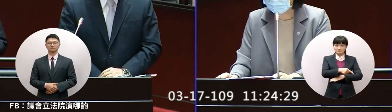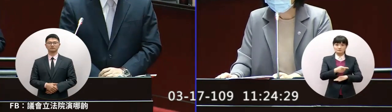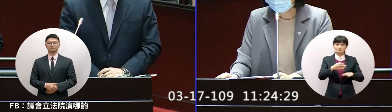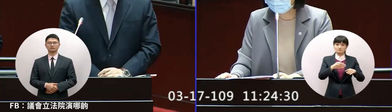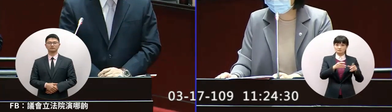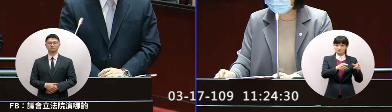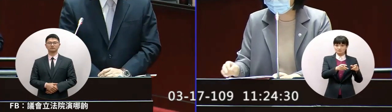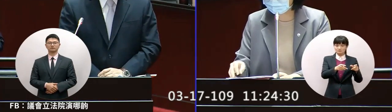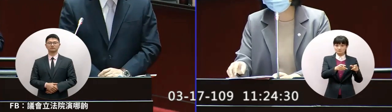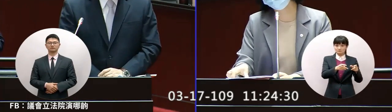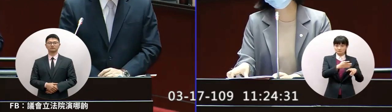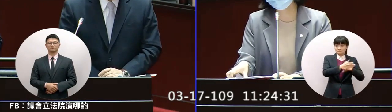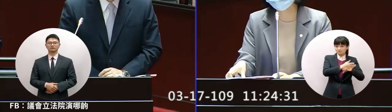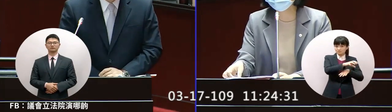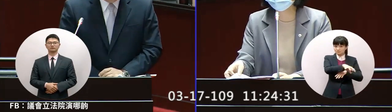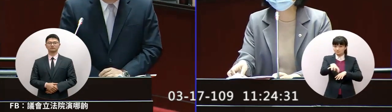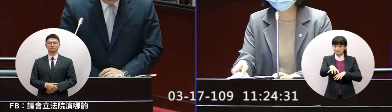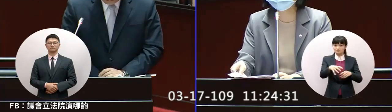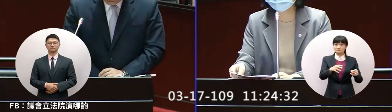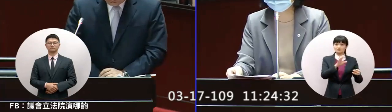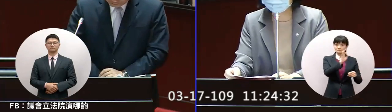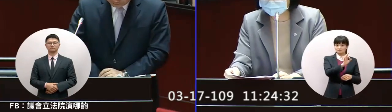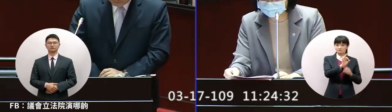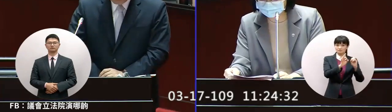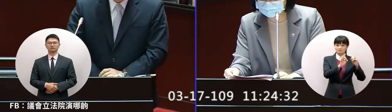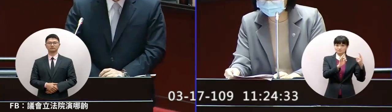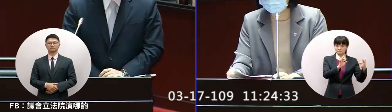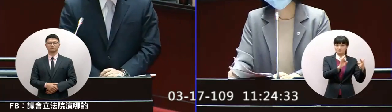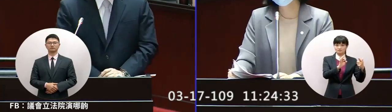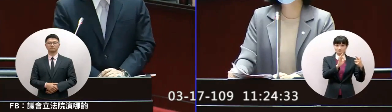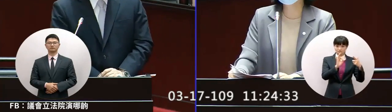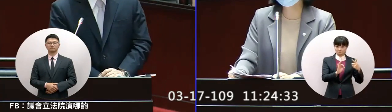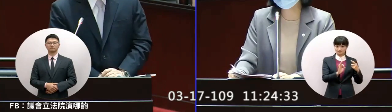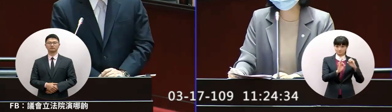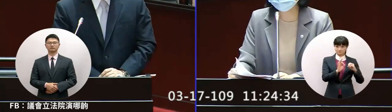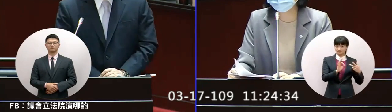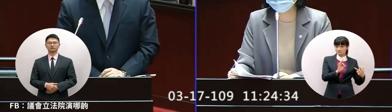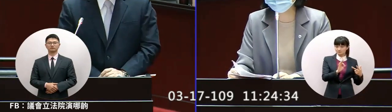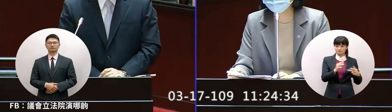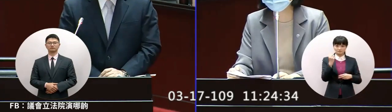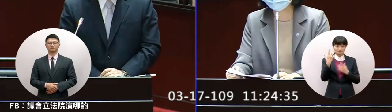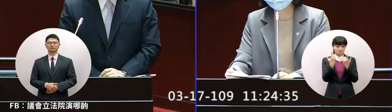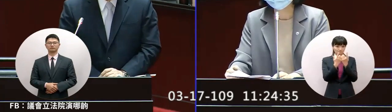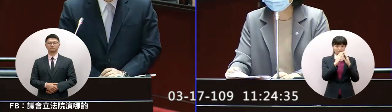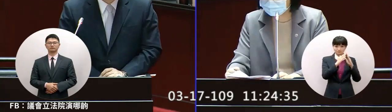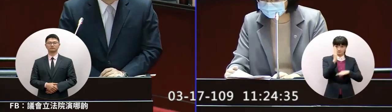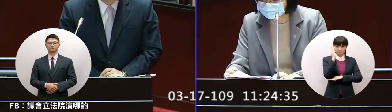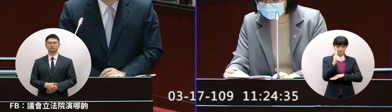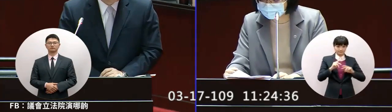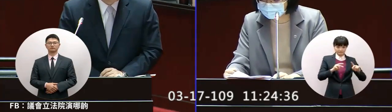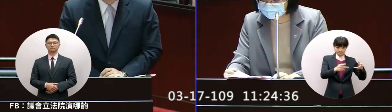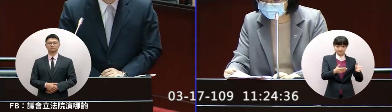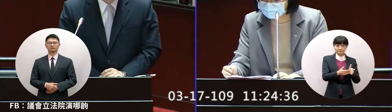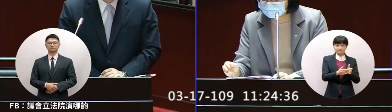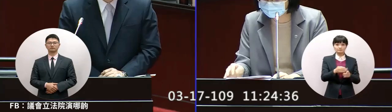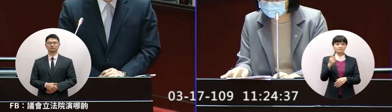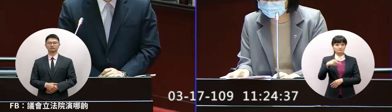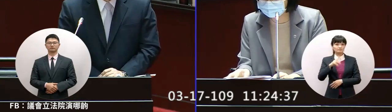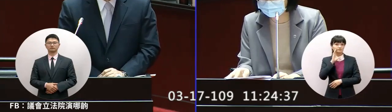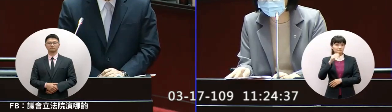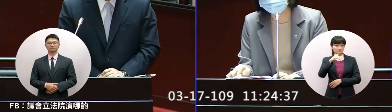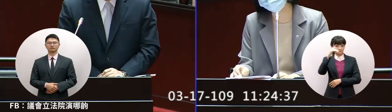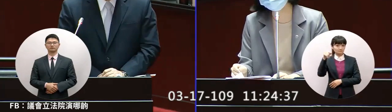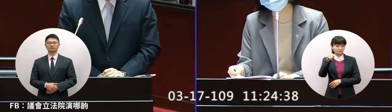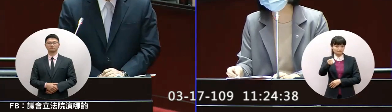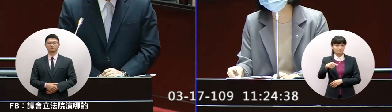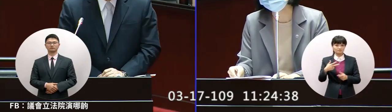F06、F07 哦，他已经修正，新北市政府做了修正，然后本来都得泰山的控金，他在第七次的可